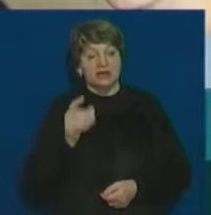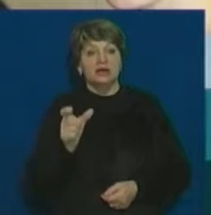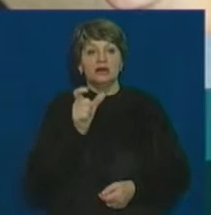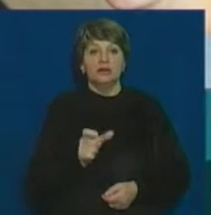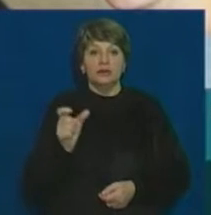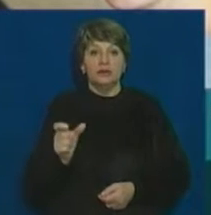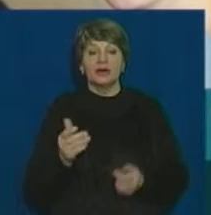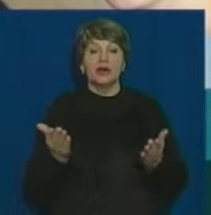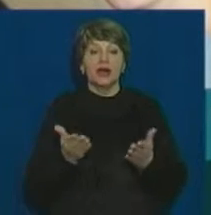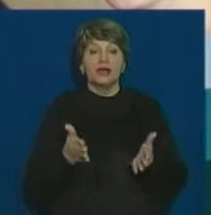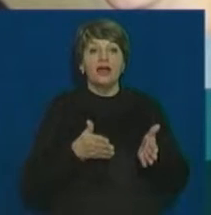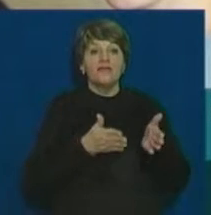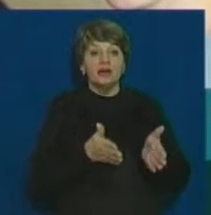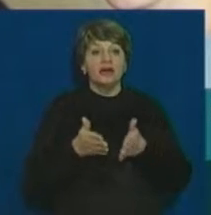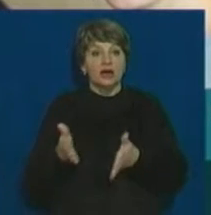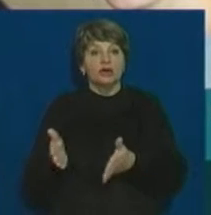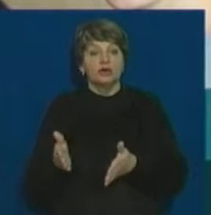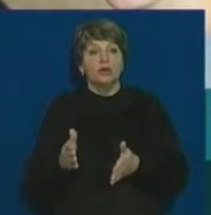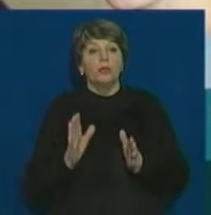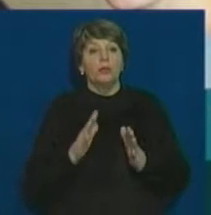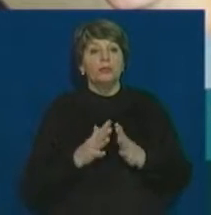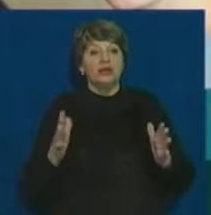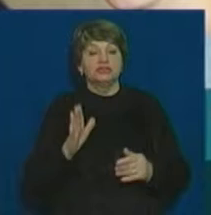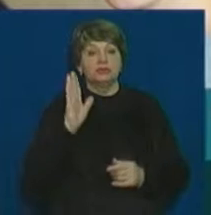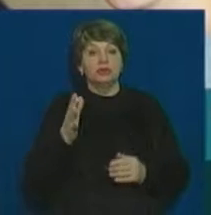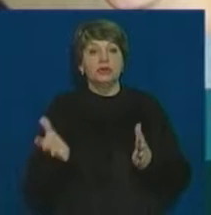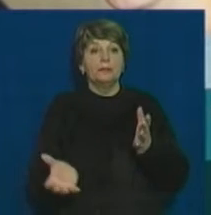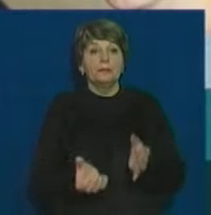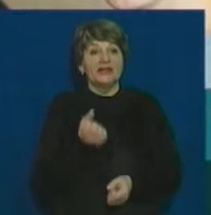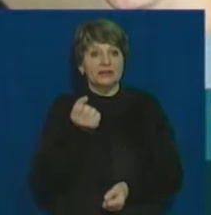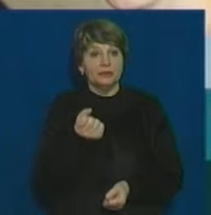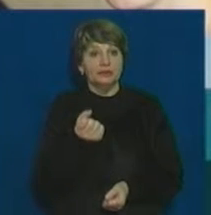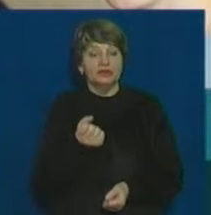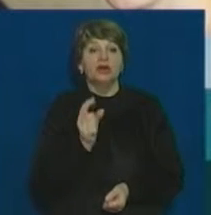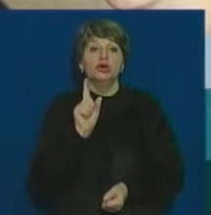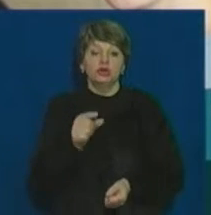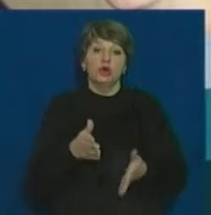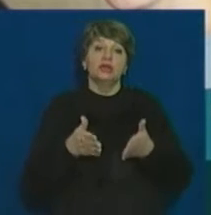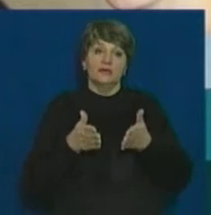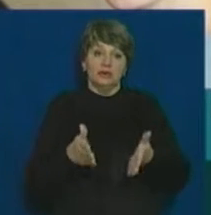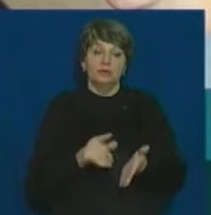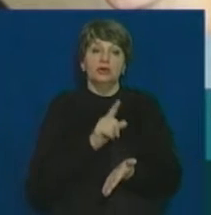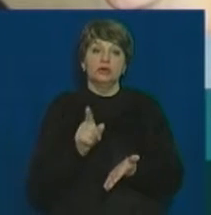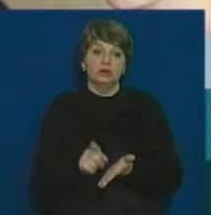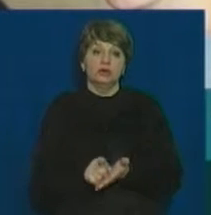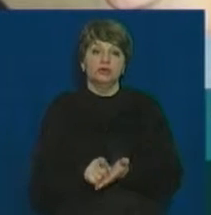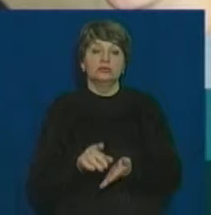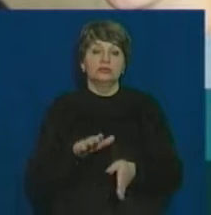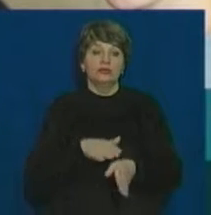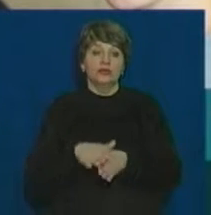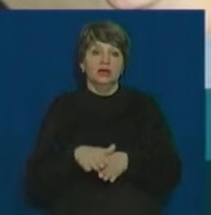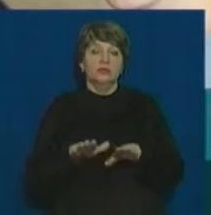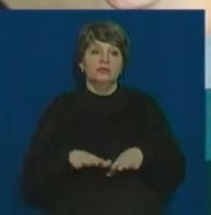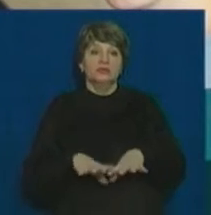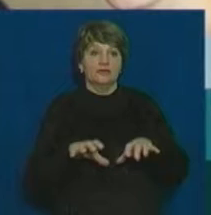із варіантів більшість громади буде підтримано, більшість громади, Той варіант має і підтримати виконком, і я буду